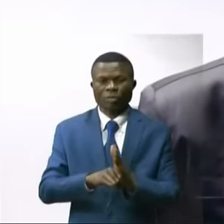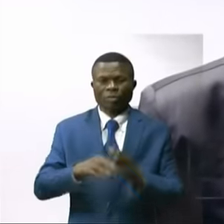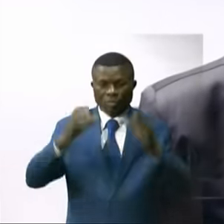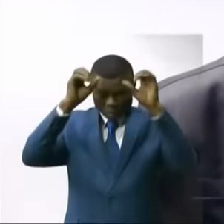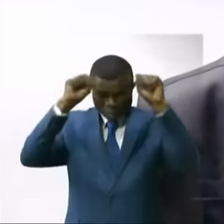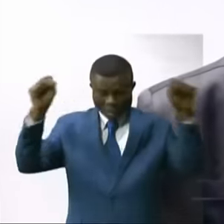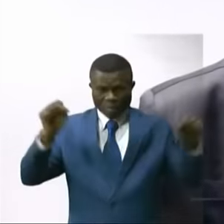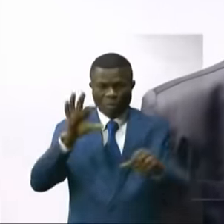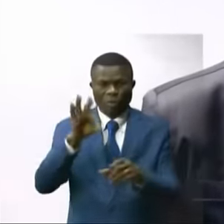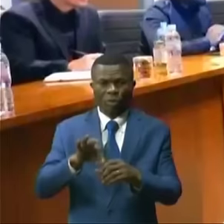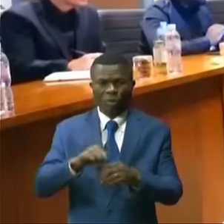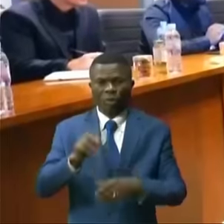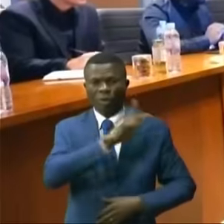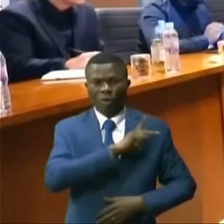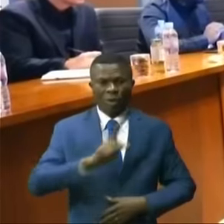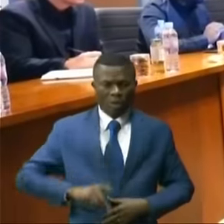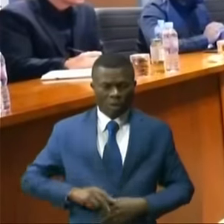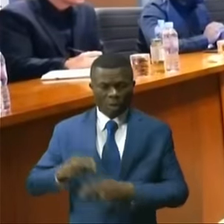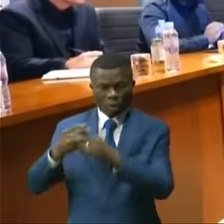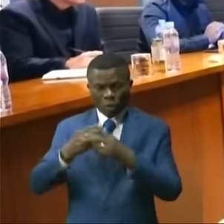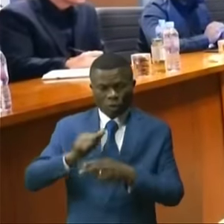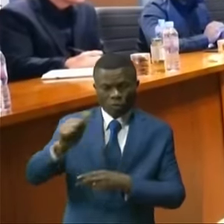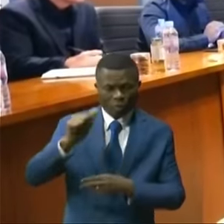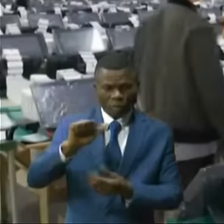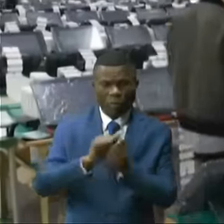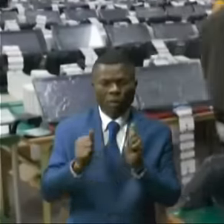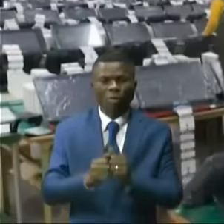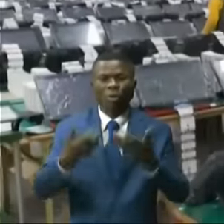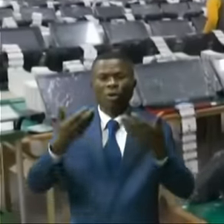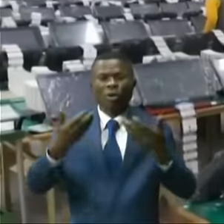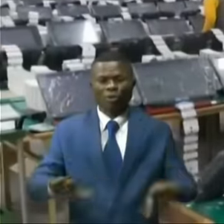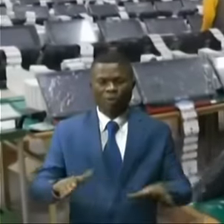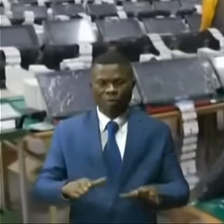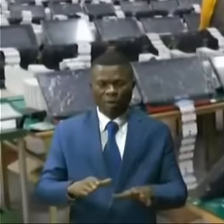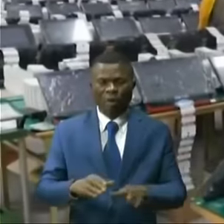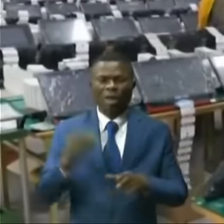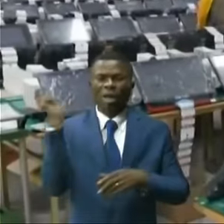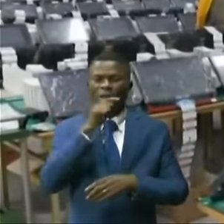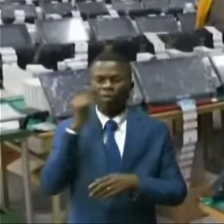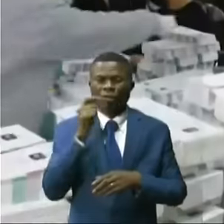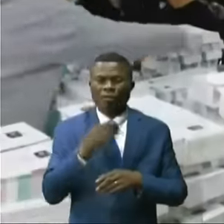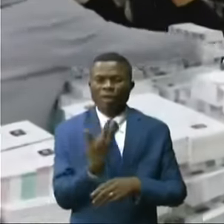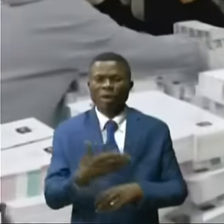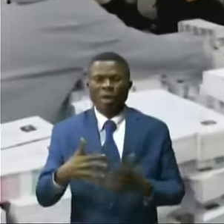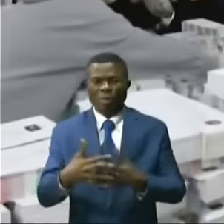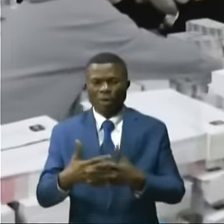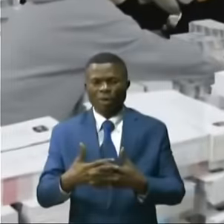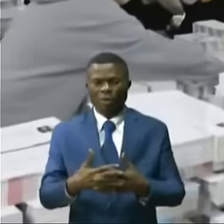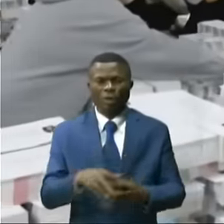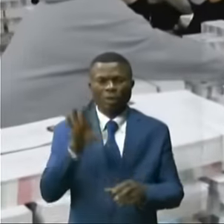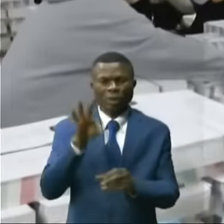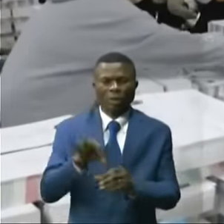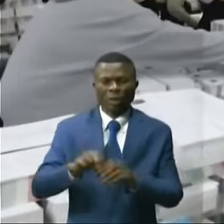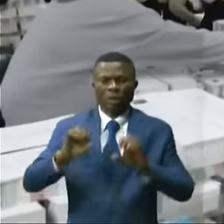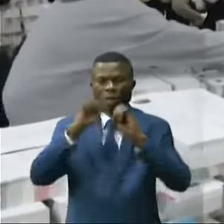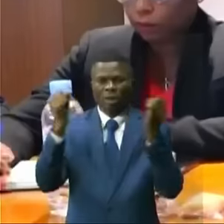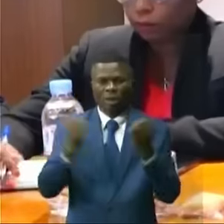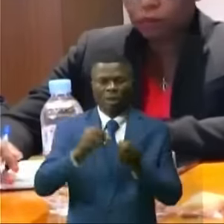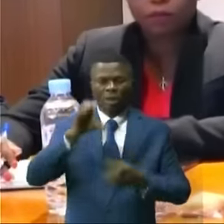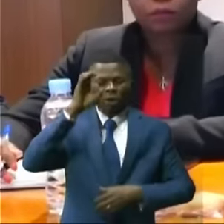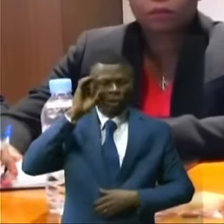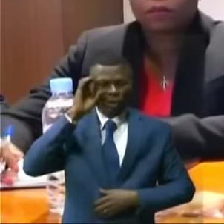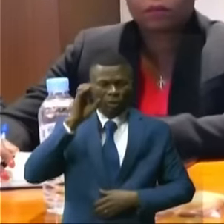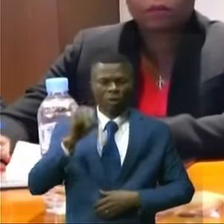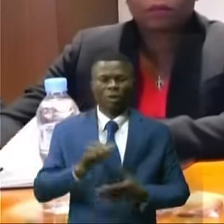la centrale électorale est allé suivre de près la finalisation de la production du matériel électoral commandé à la société coréenne Meru